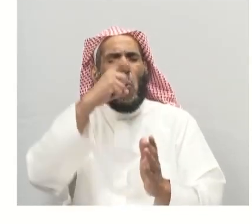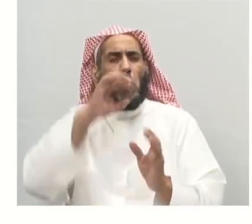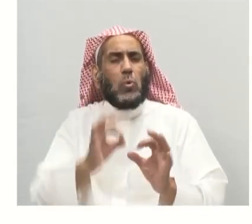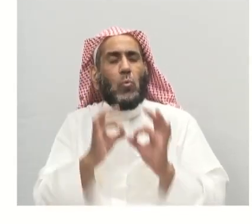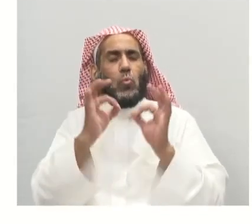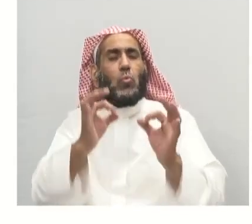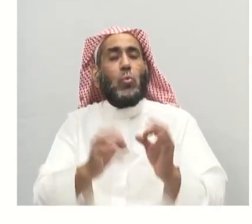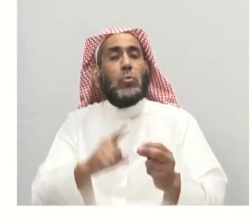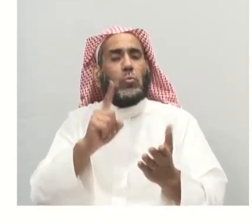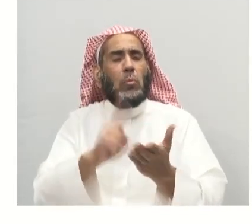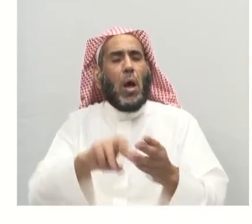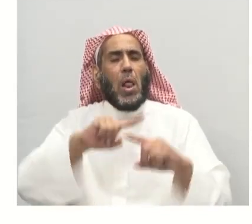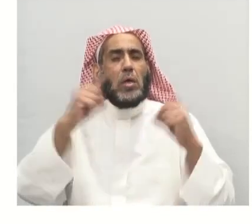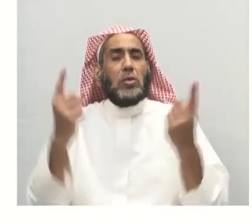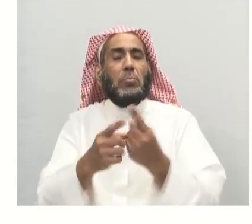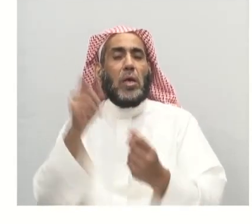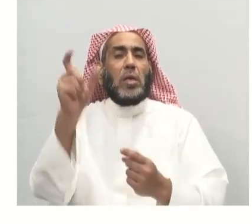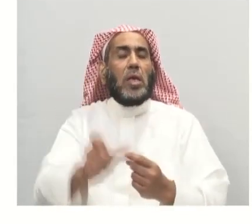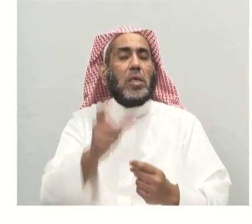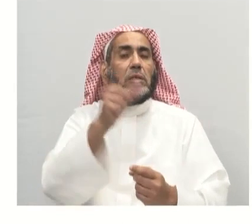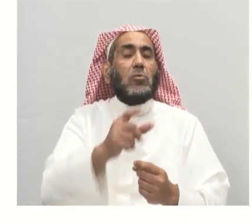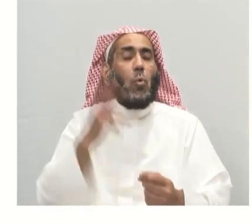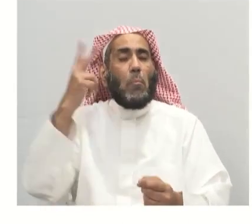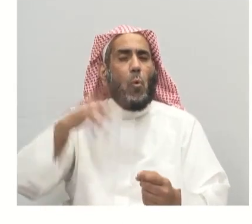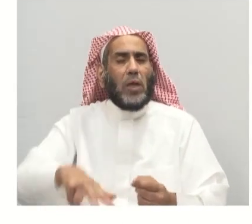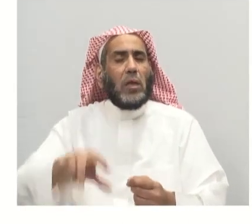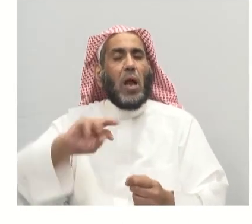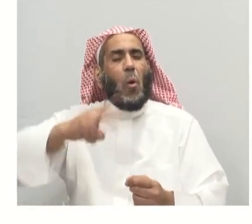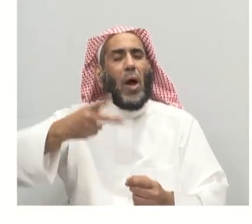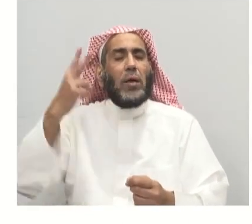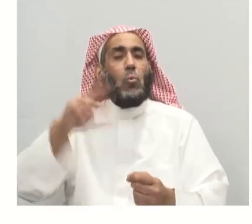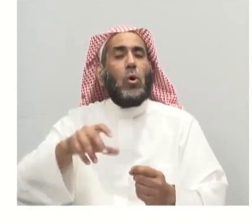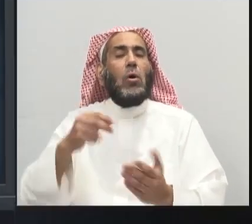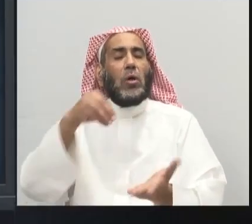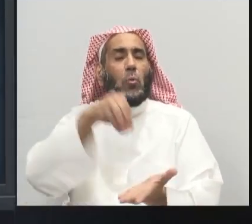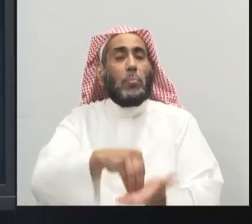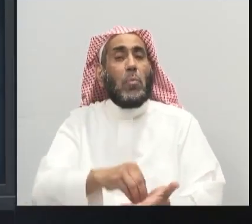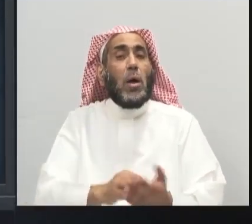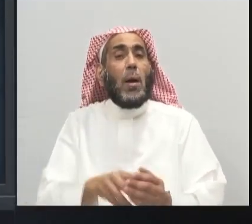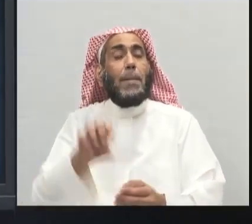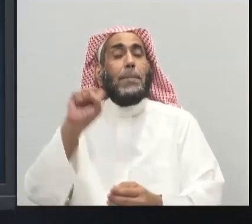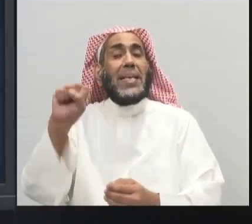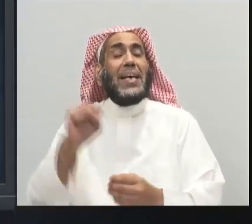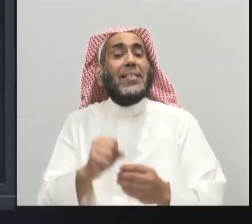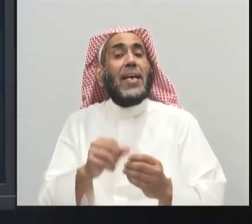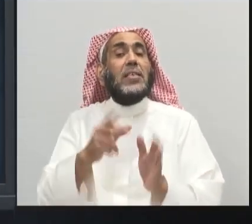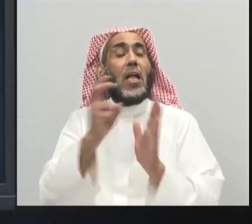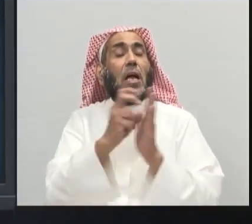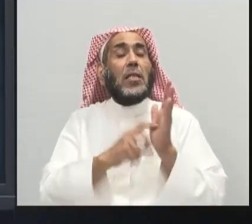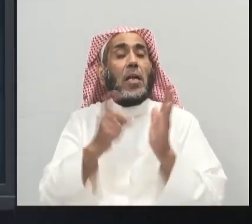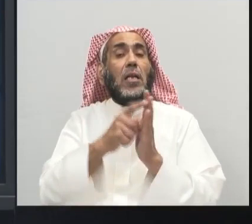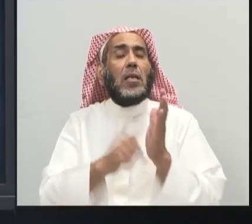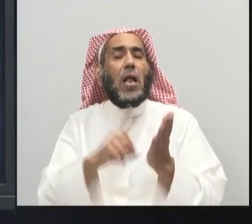وتطبق على جميع الاشخاص سواء كان مواطنا او اجنبيا وذكرنا ان من خصائص القاعده القانونيه